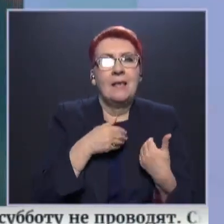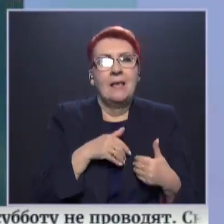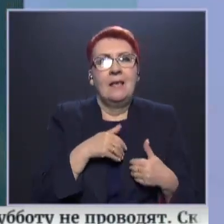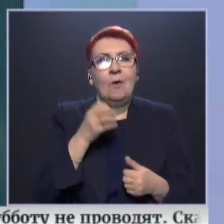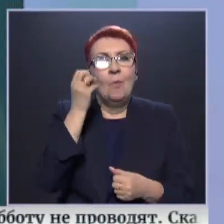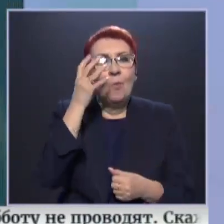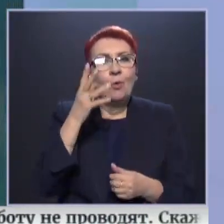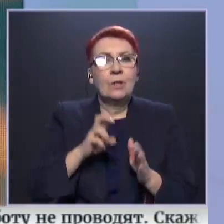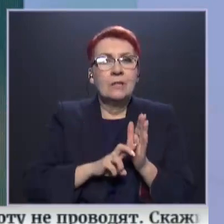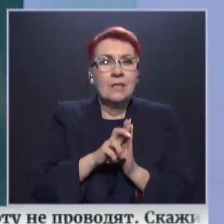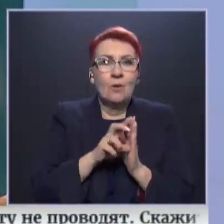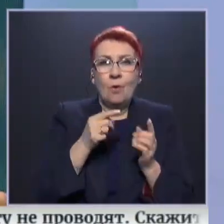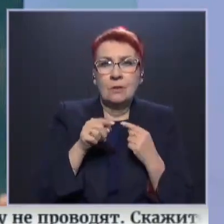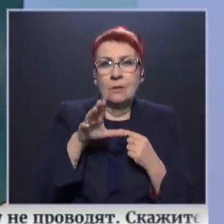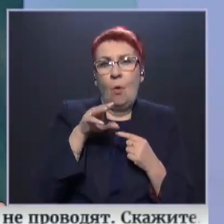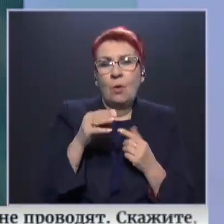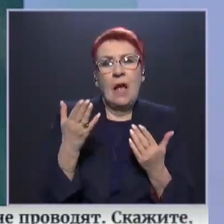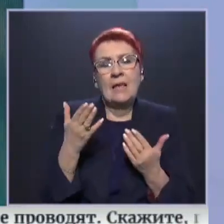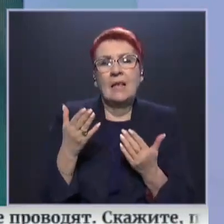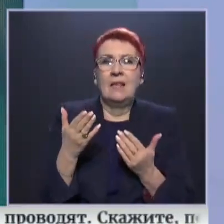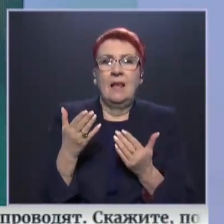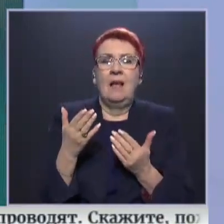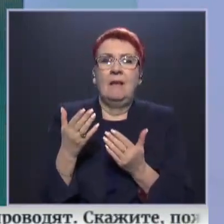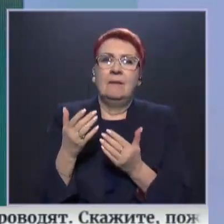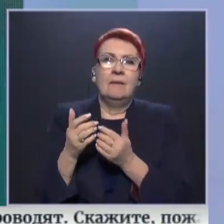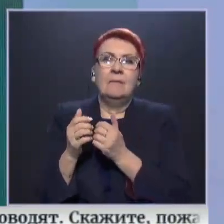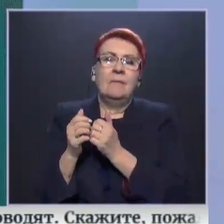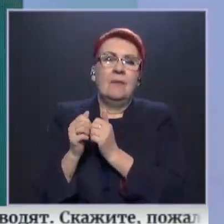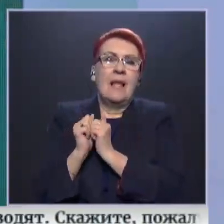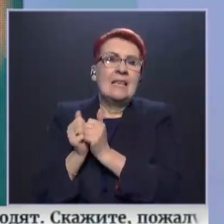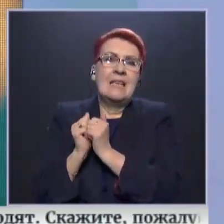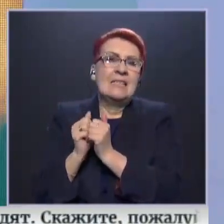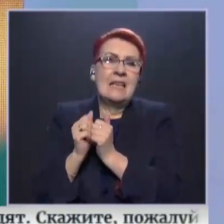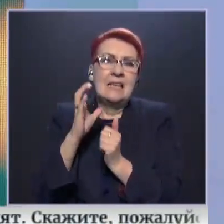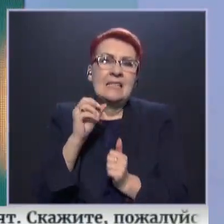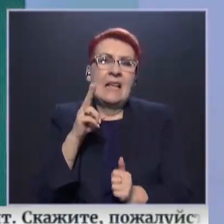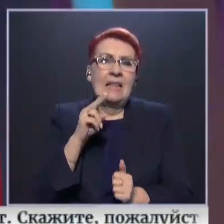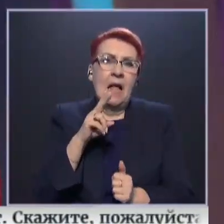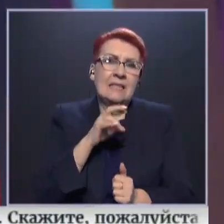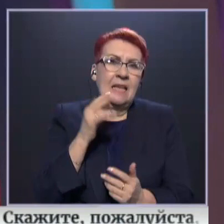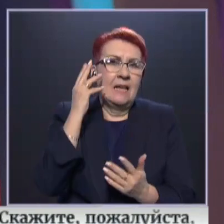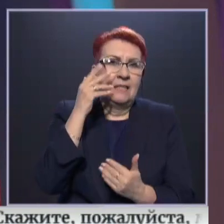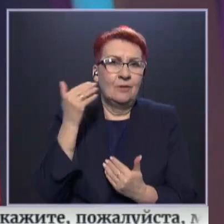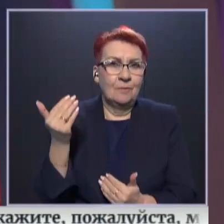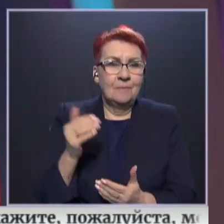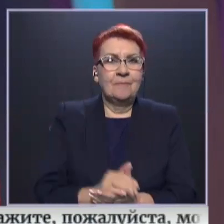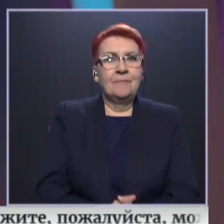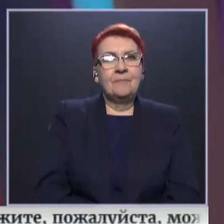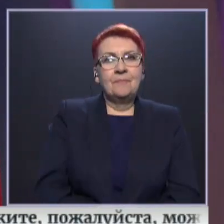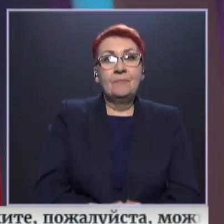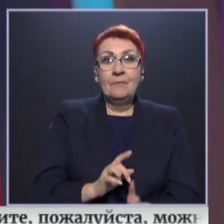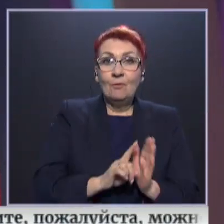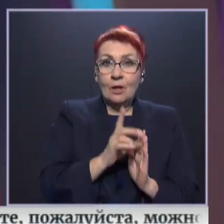от каких-то сектантских самодельных измышлений. Вот, кстати, раз уж мы начали про